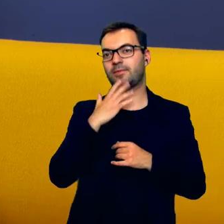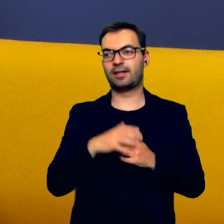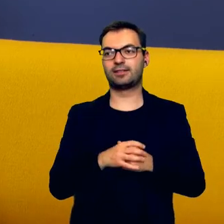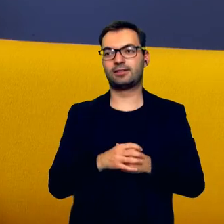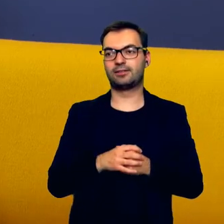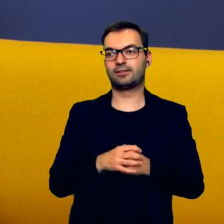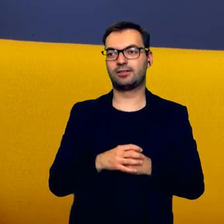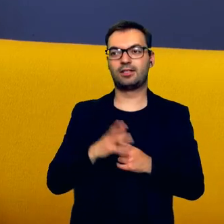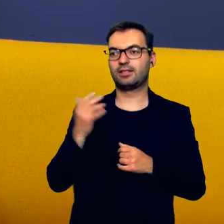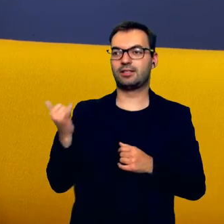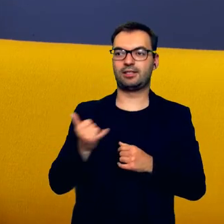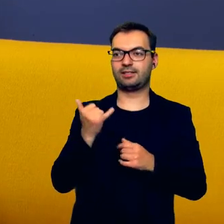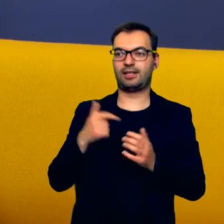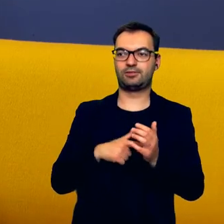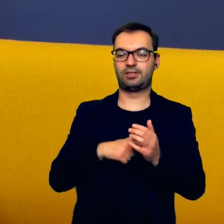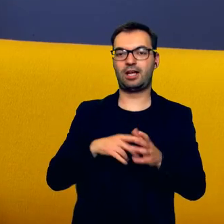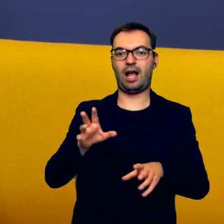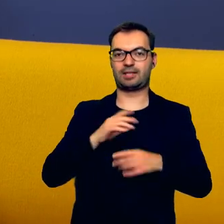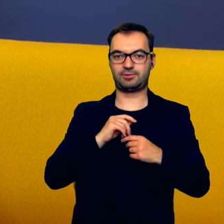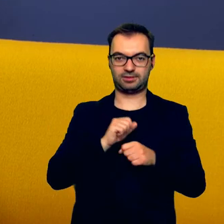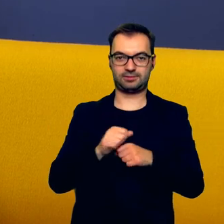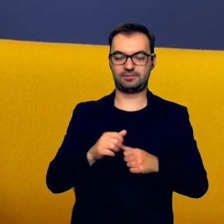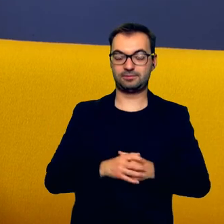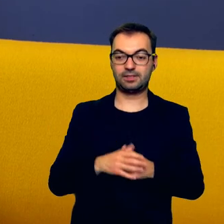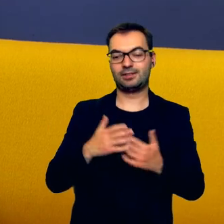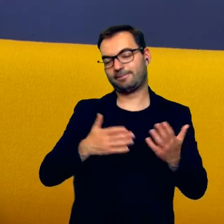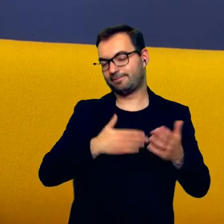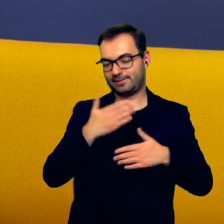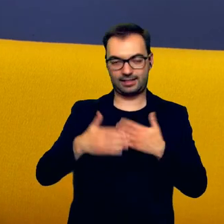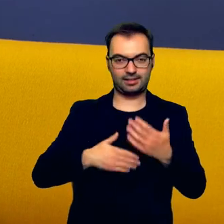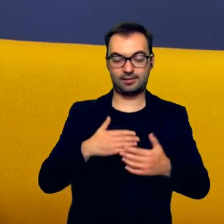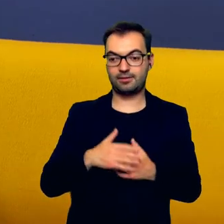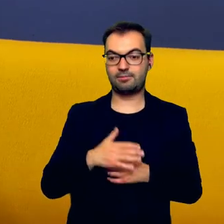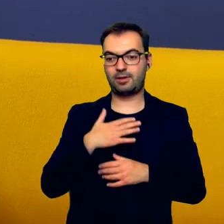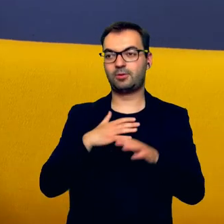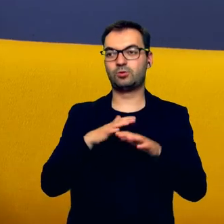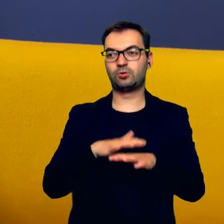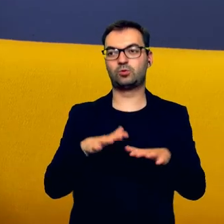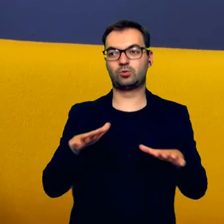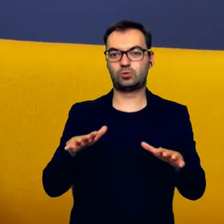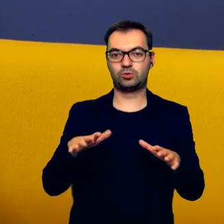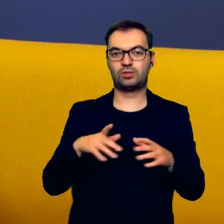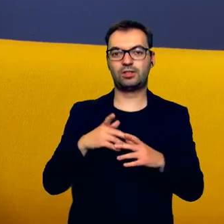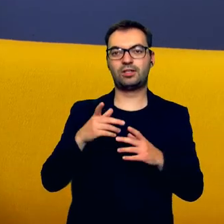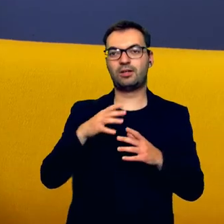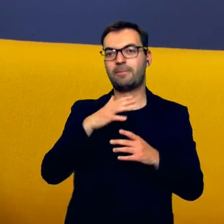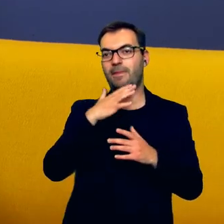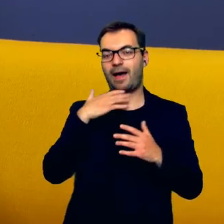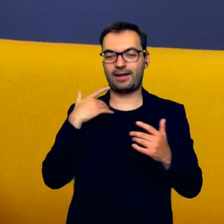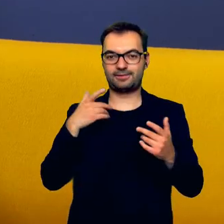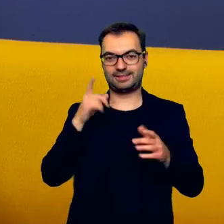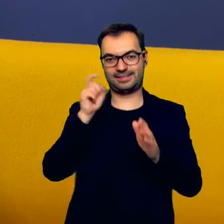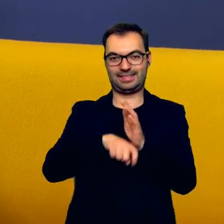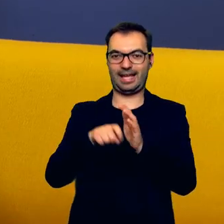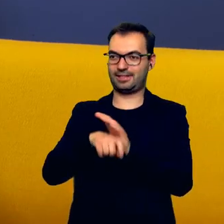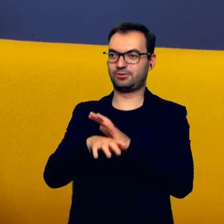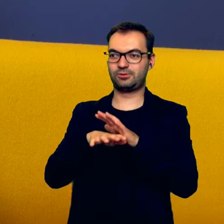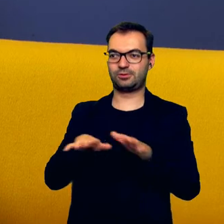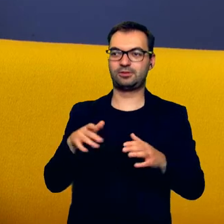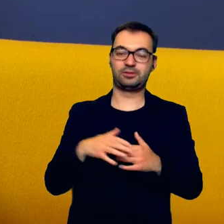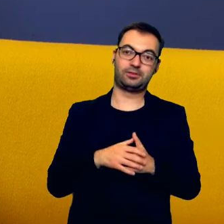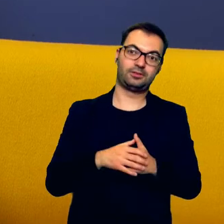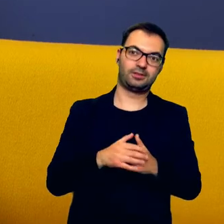pragnienia, które nie zawsze społecznie są akceptowalne. Mhm. I tak dalej, i tak dalej. Mamy bardzo dużo odcieni zdrady,